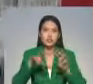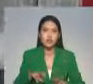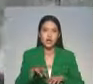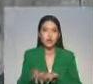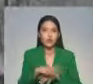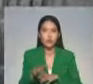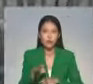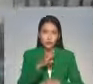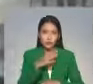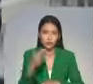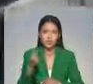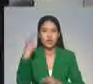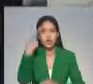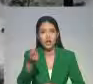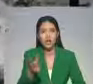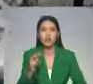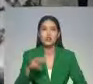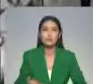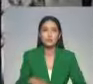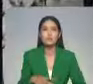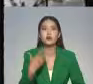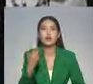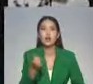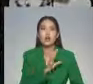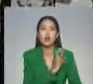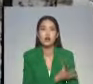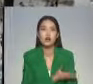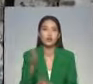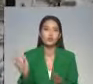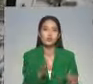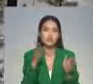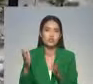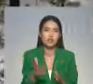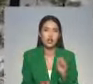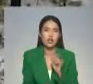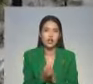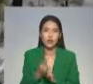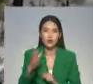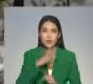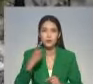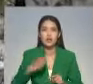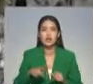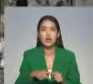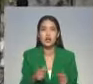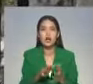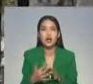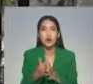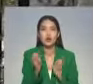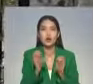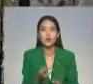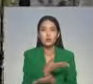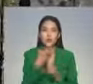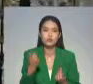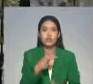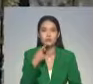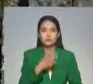жағдайлар департаментінің мәліметінше тілсіз жауды ауыздықтауға қатты соққан жел кедергі келтіруде. Жақын маңдағы ауылдарға қауіп жоқ, дейді